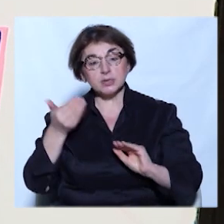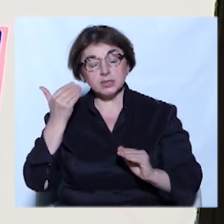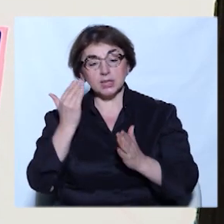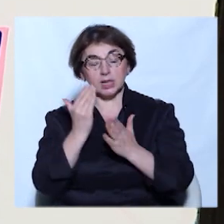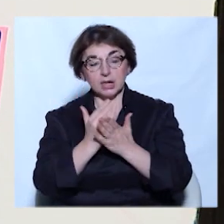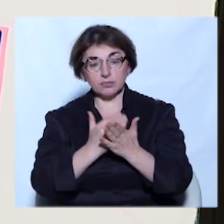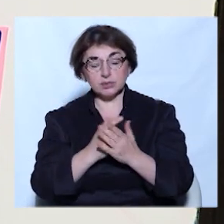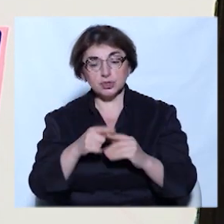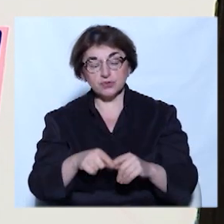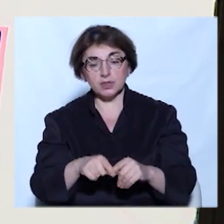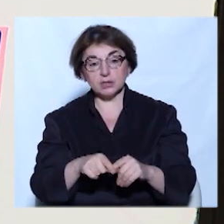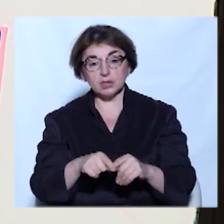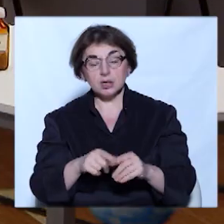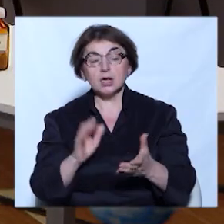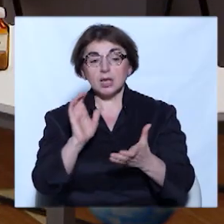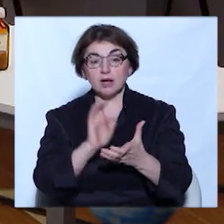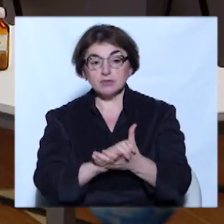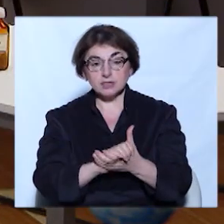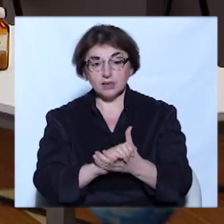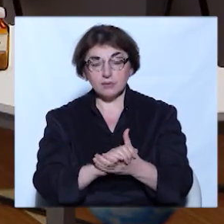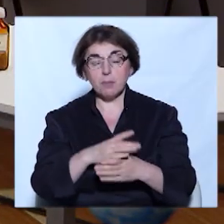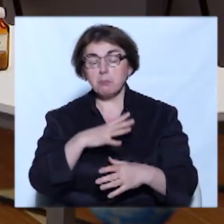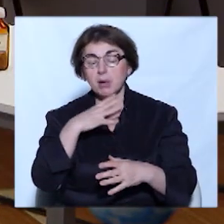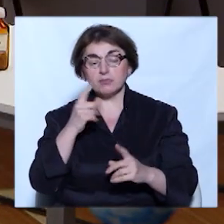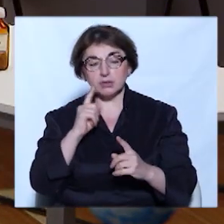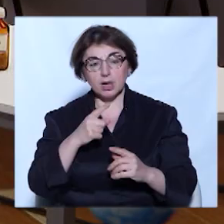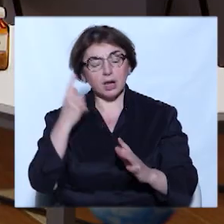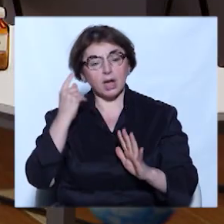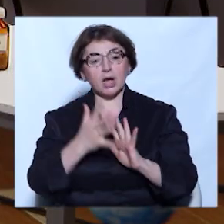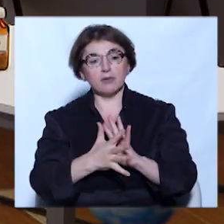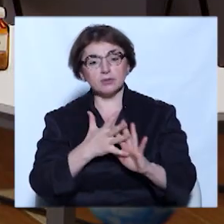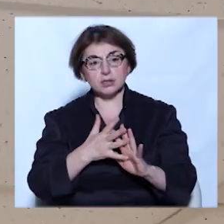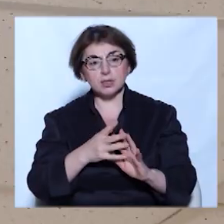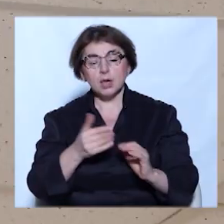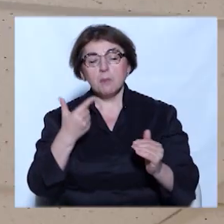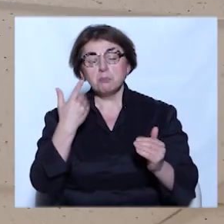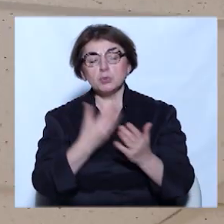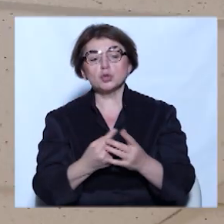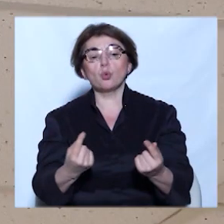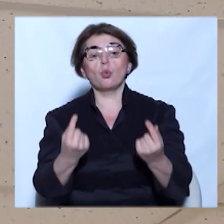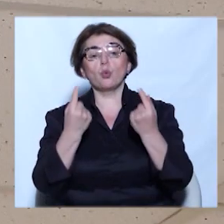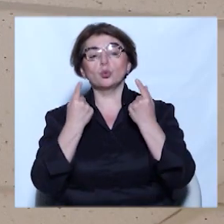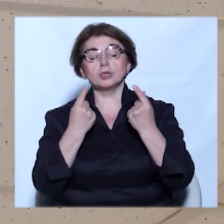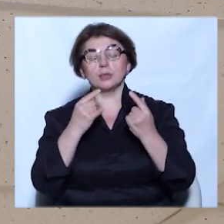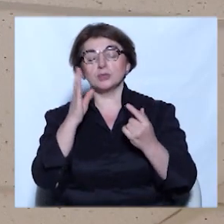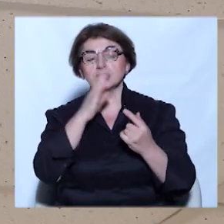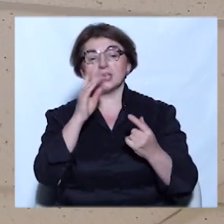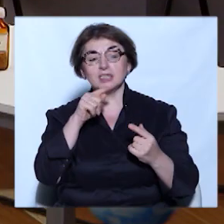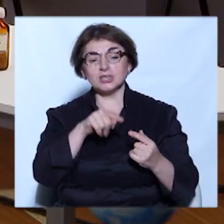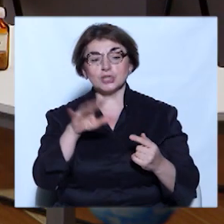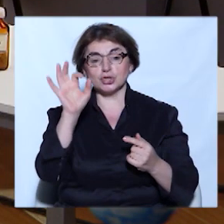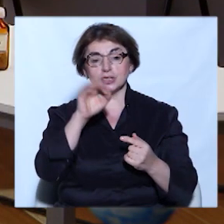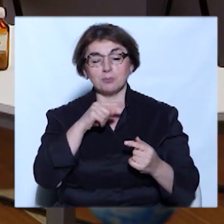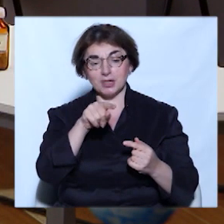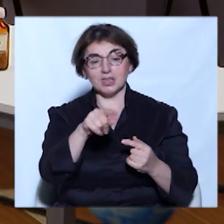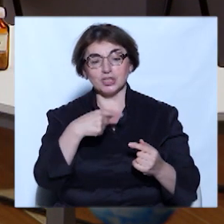გაკვეთილზე ჩვენ გავიცანით, უბრალოდ ბევრი რამე გავიგეთ მის უდიდებულესობა წყალზე. მე და